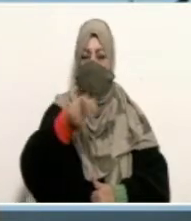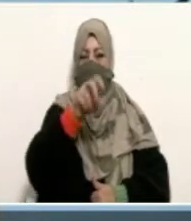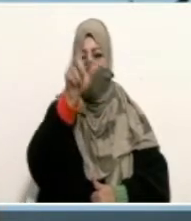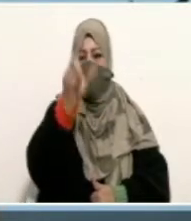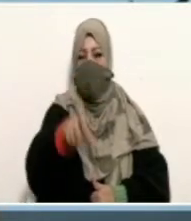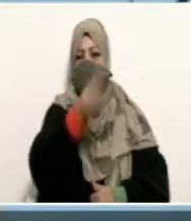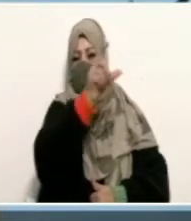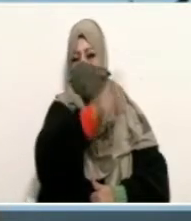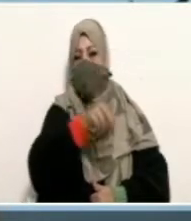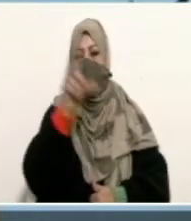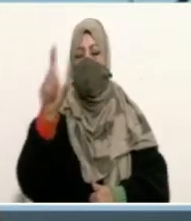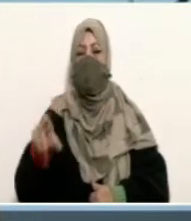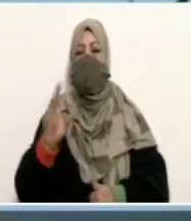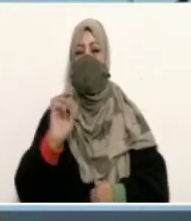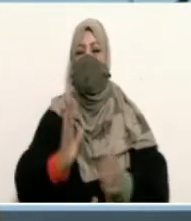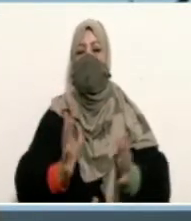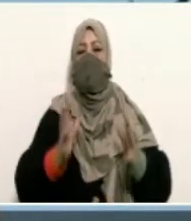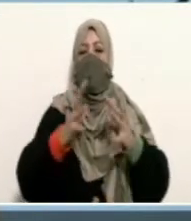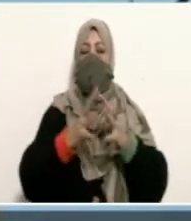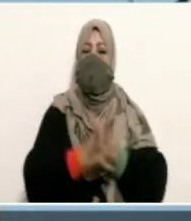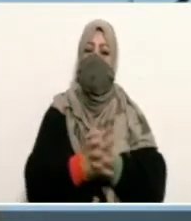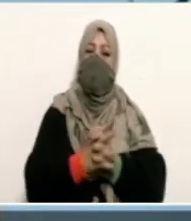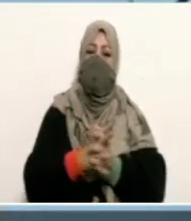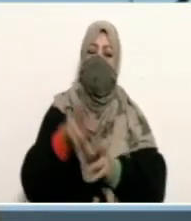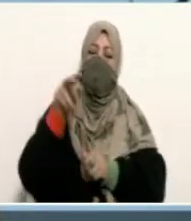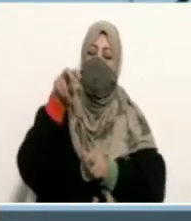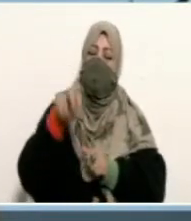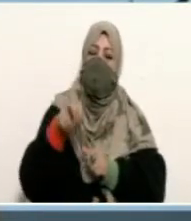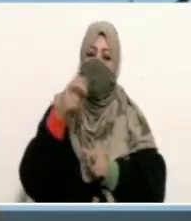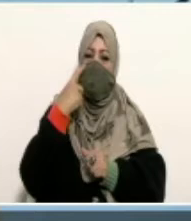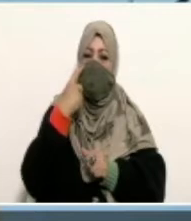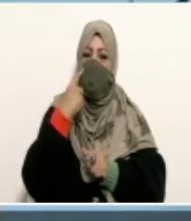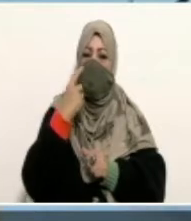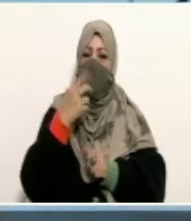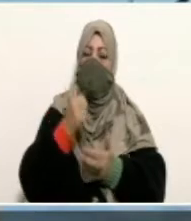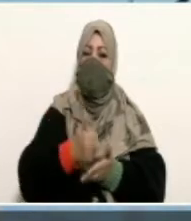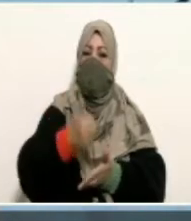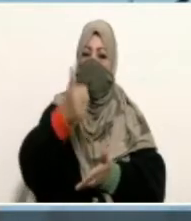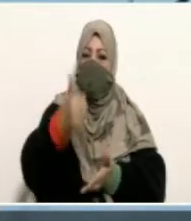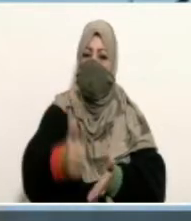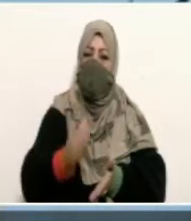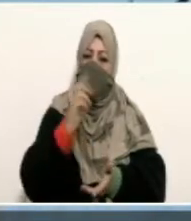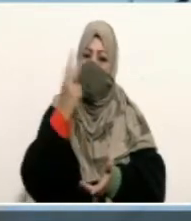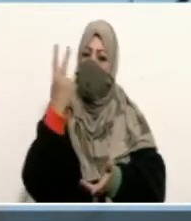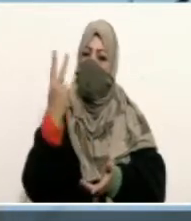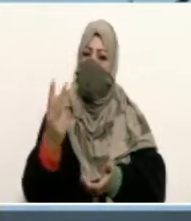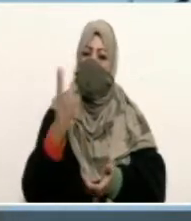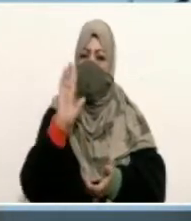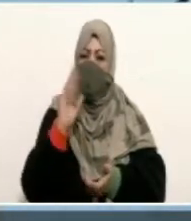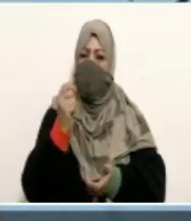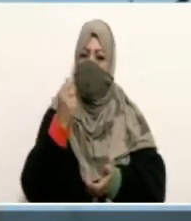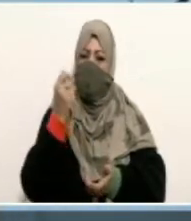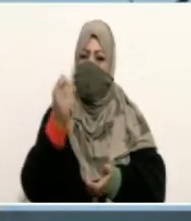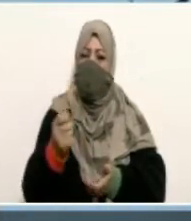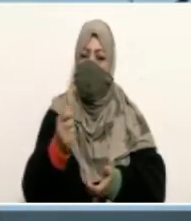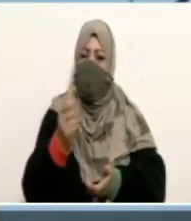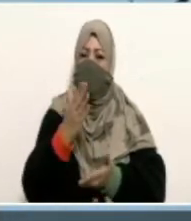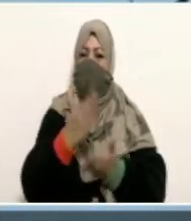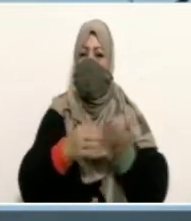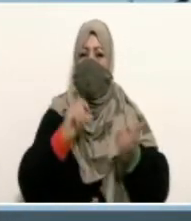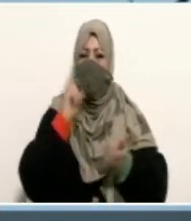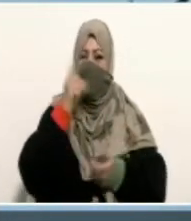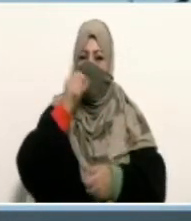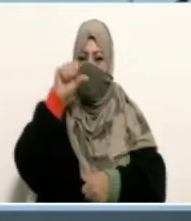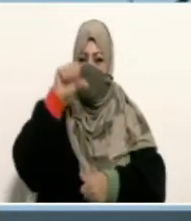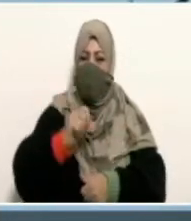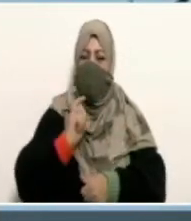هي يعني مدين من كفارتين، نصفها من الكفارة الأولى ونصفها من الكفارة الثانية، لا أنها يعني من